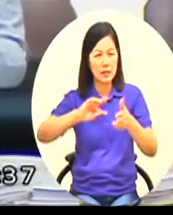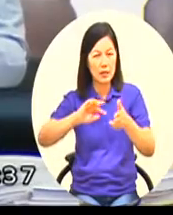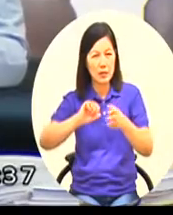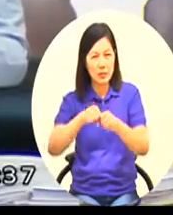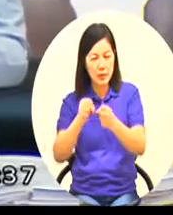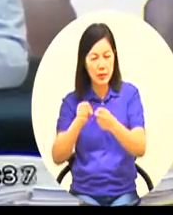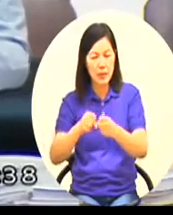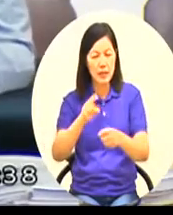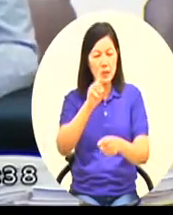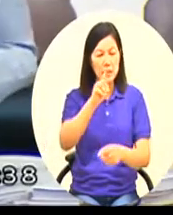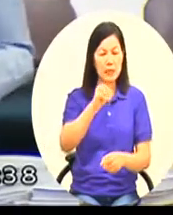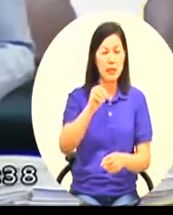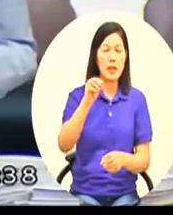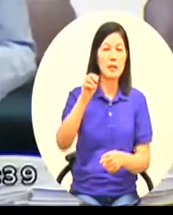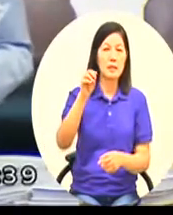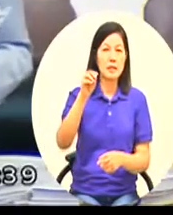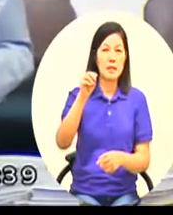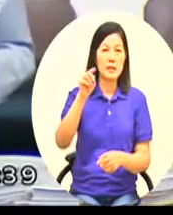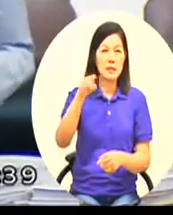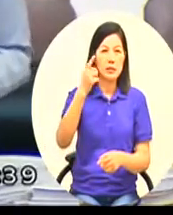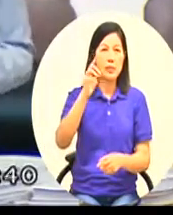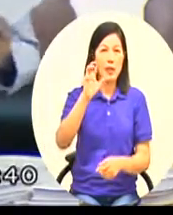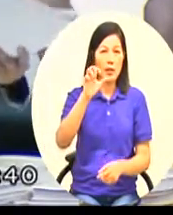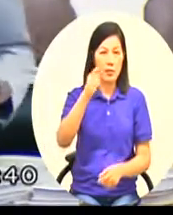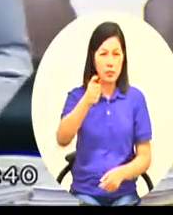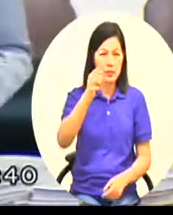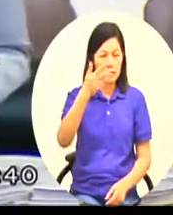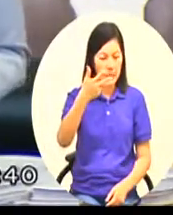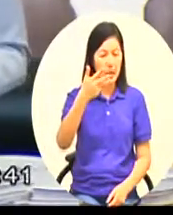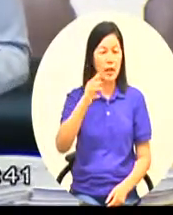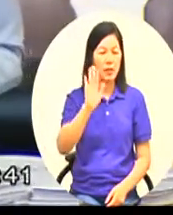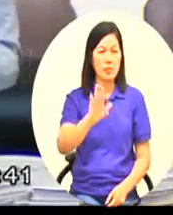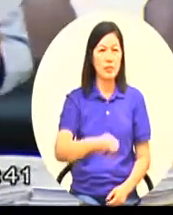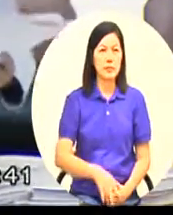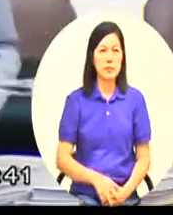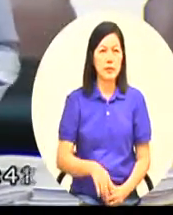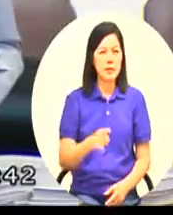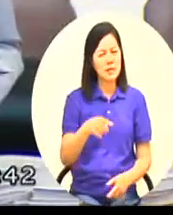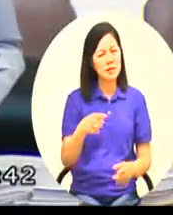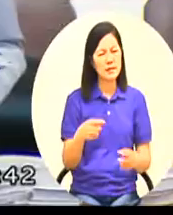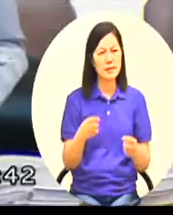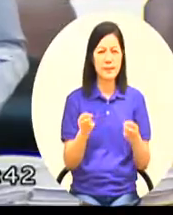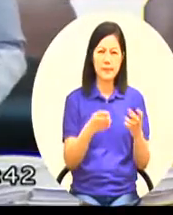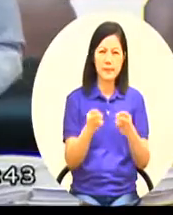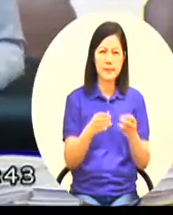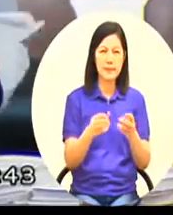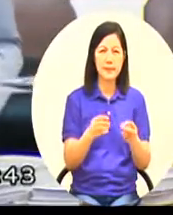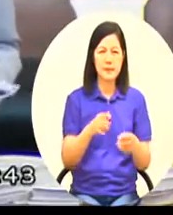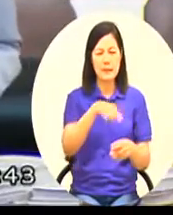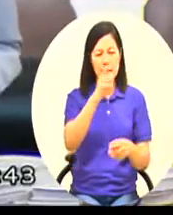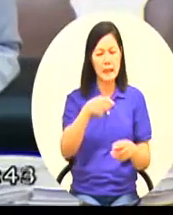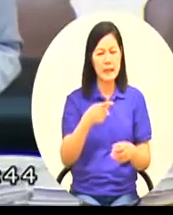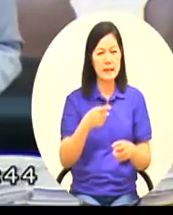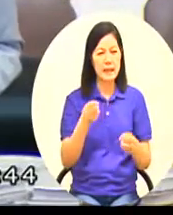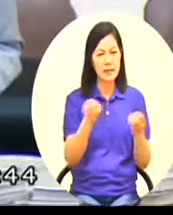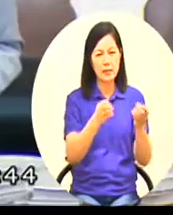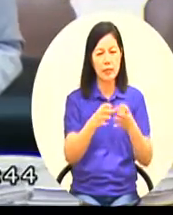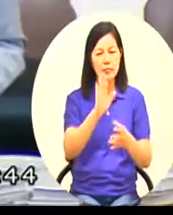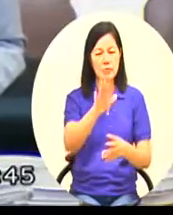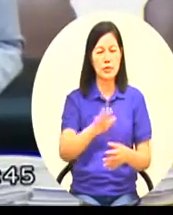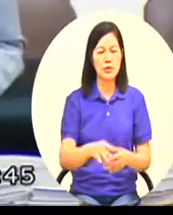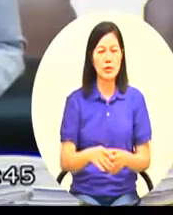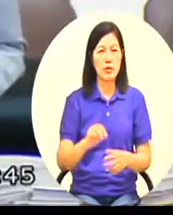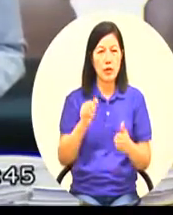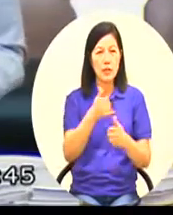支。那我认为说监视器，因为这个议题吼是大家拢一直在讲诶，而且每个会期都有议员在讲